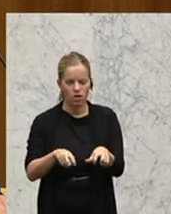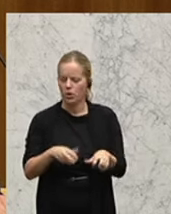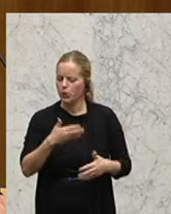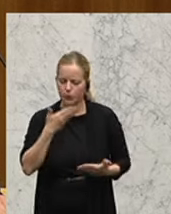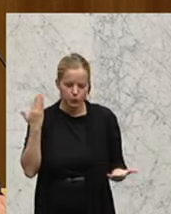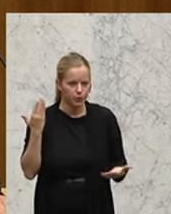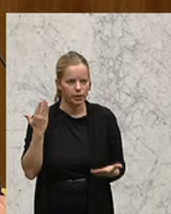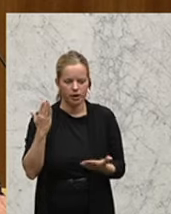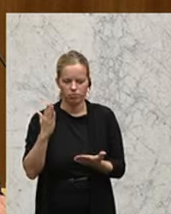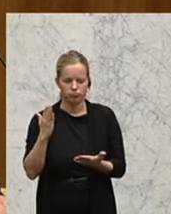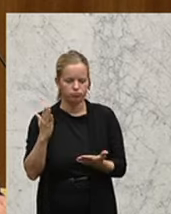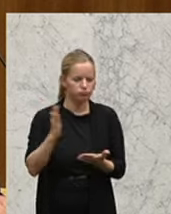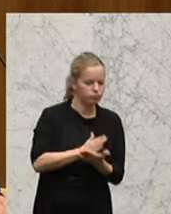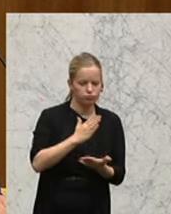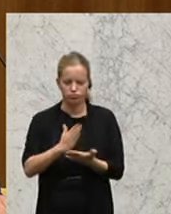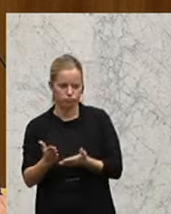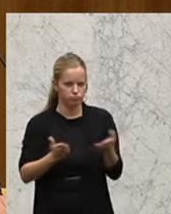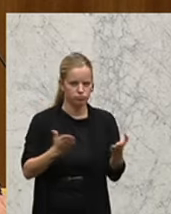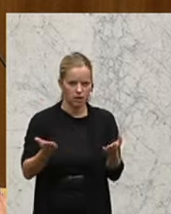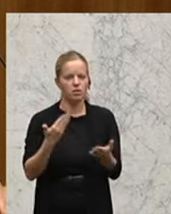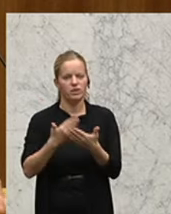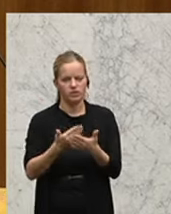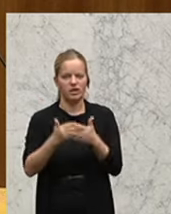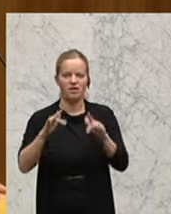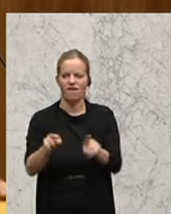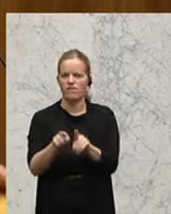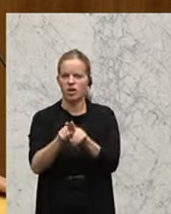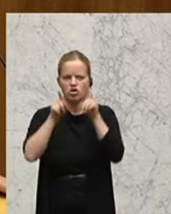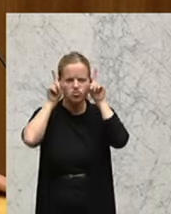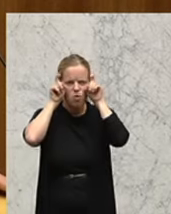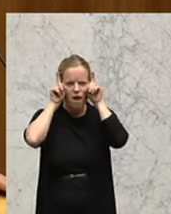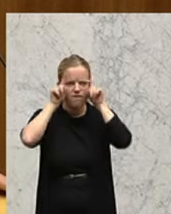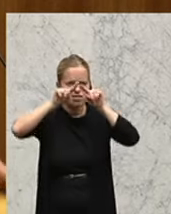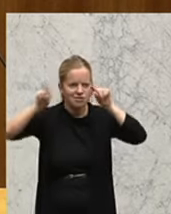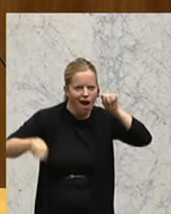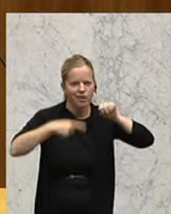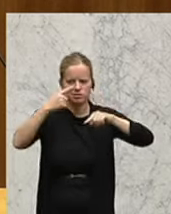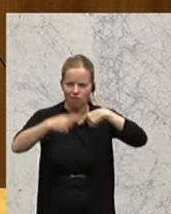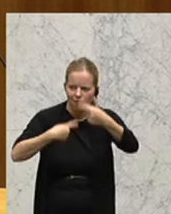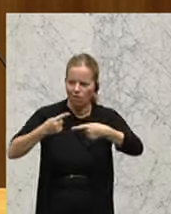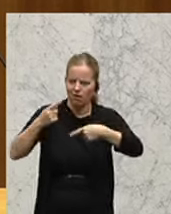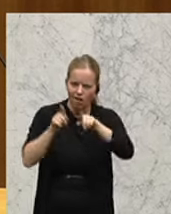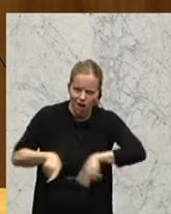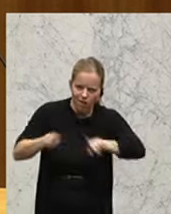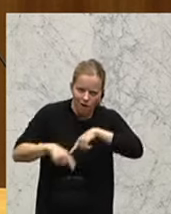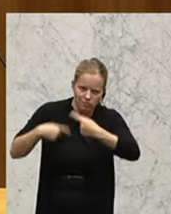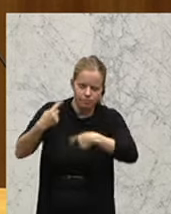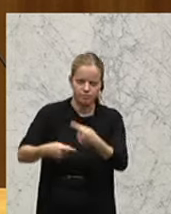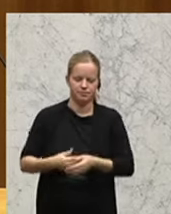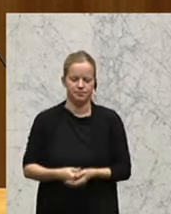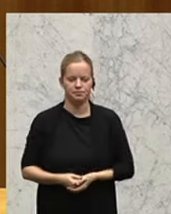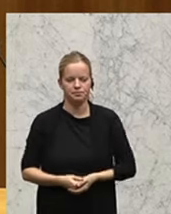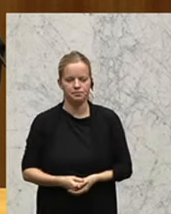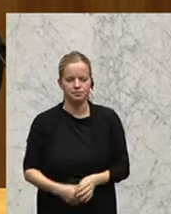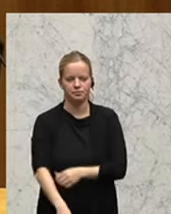und Nicht-Gestalten in einen Teufelskreis hinein manövriert. Wie wir heute gehört haben, steigen die Ausgaben in der